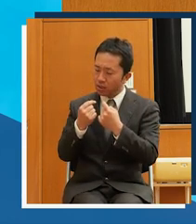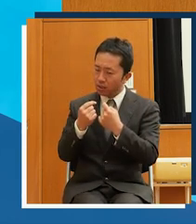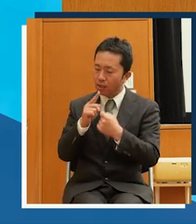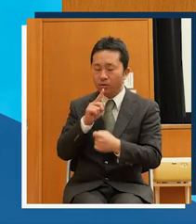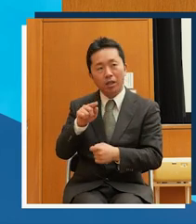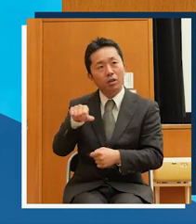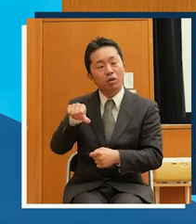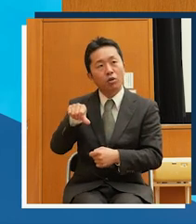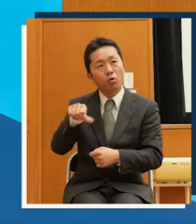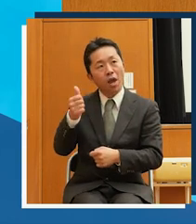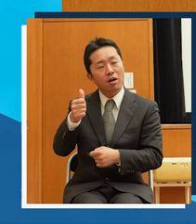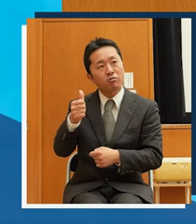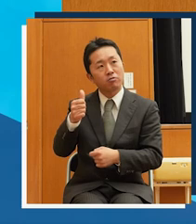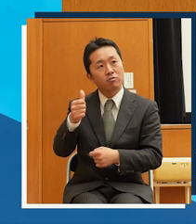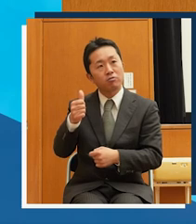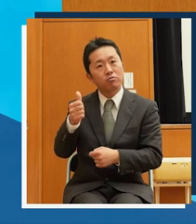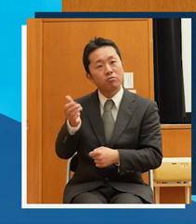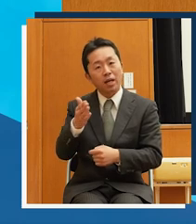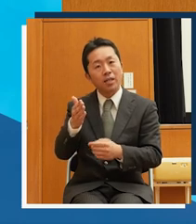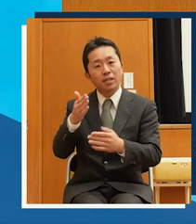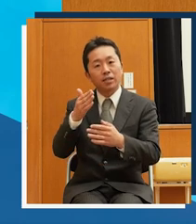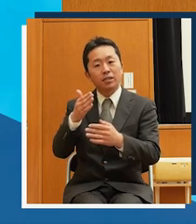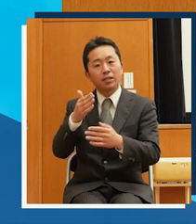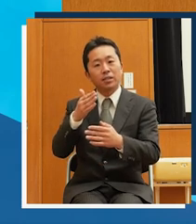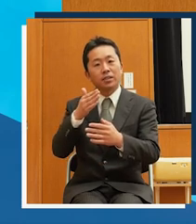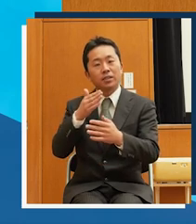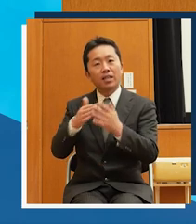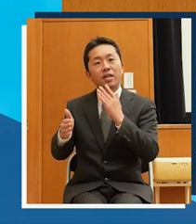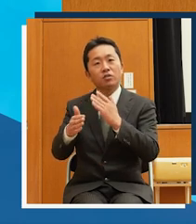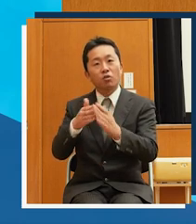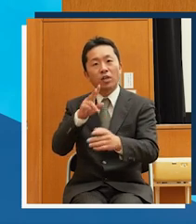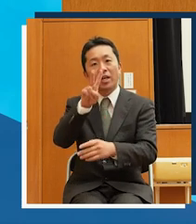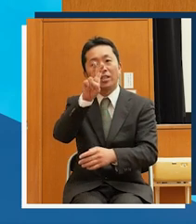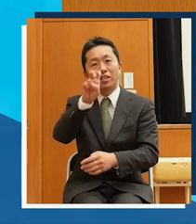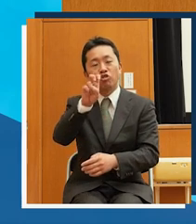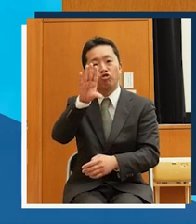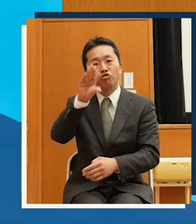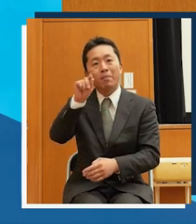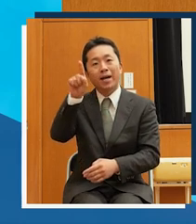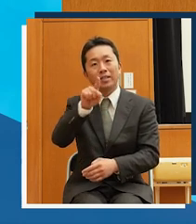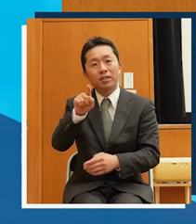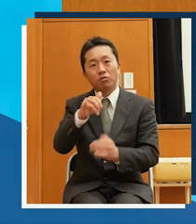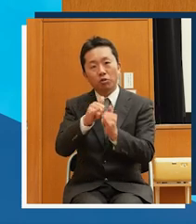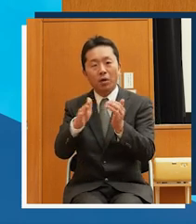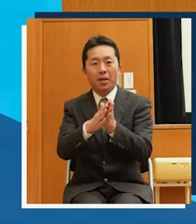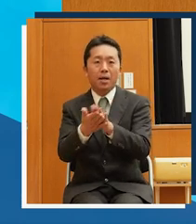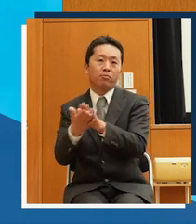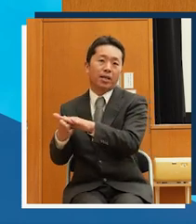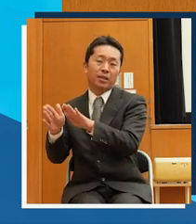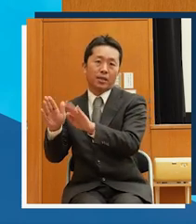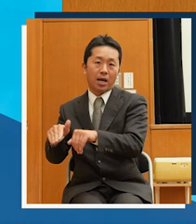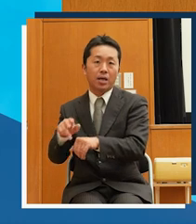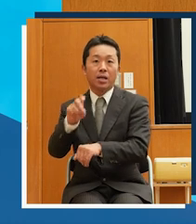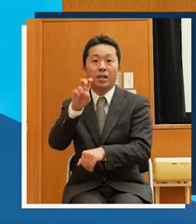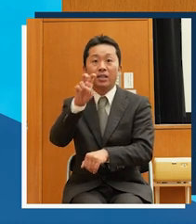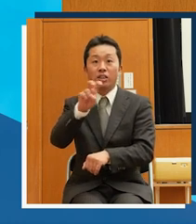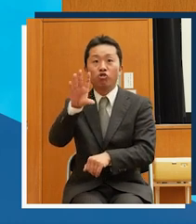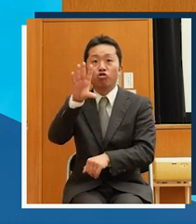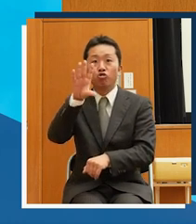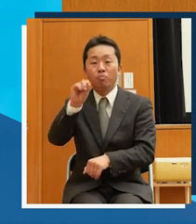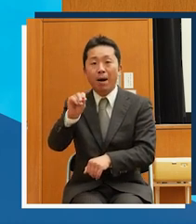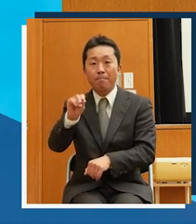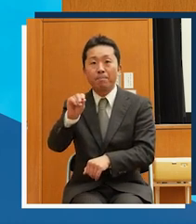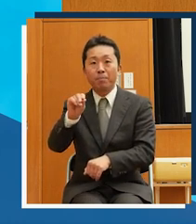かなえっと戦争で20万人の方々20万人あまりの方々が亡くなったので20万本